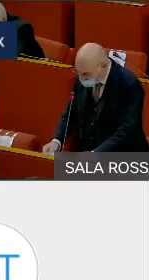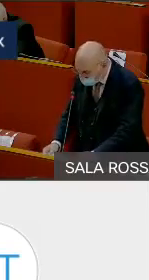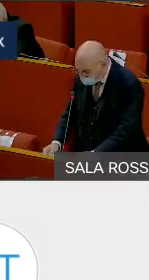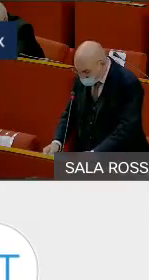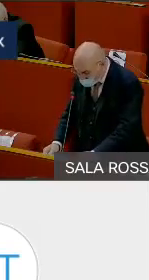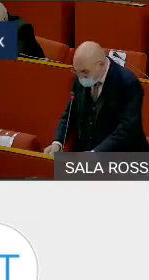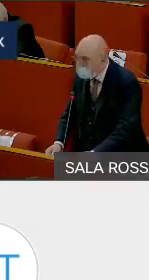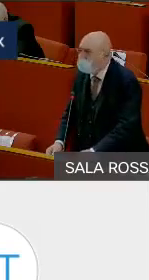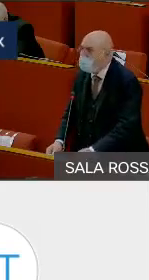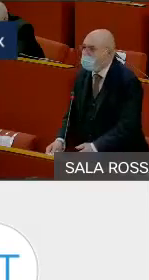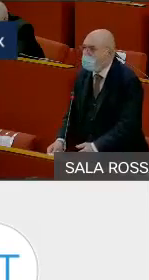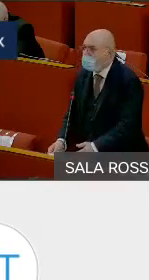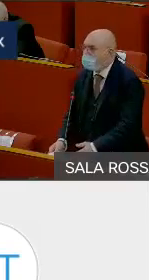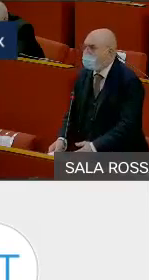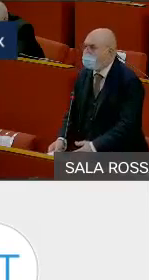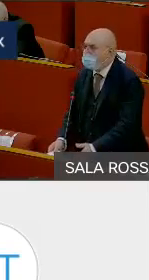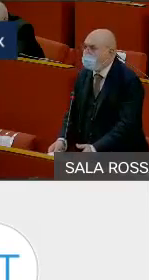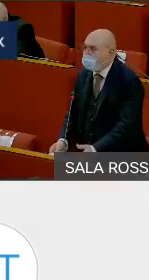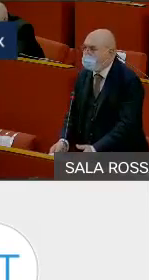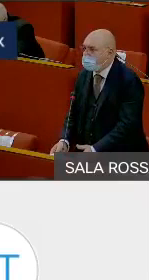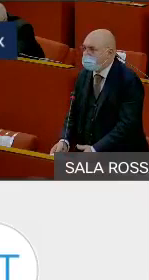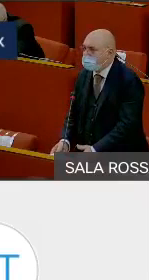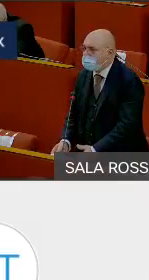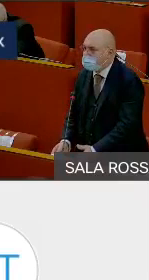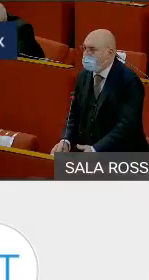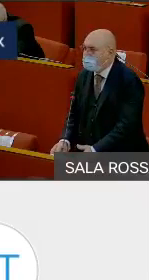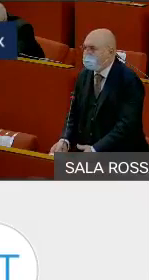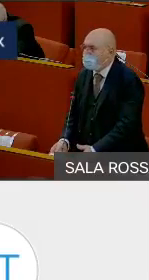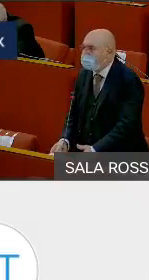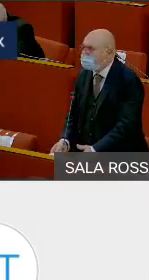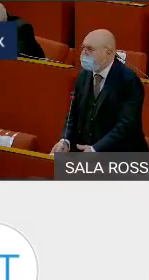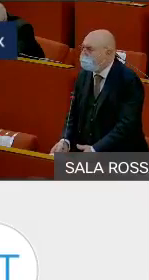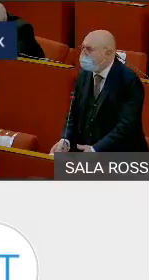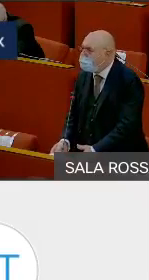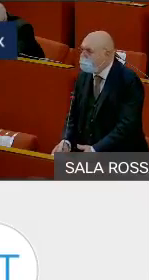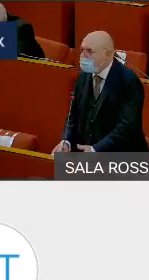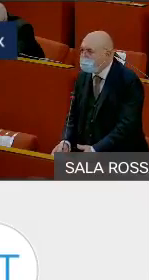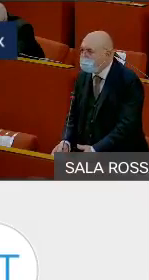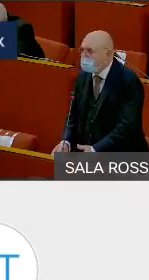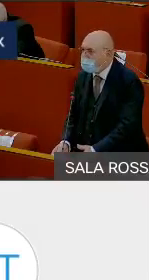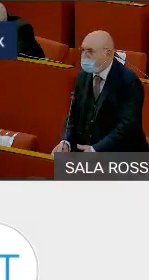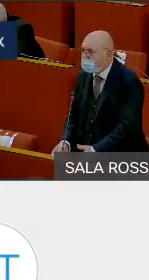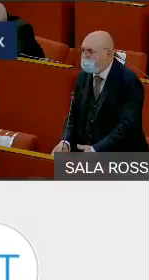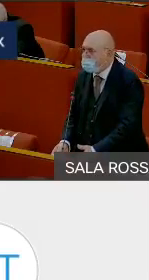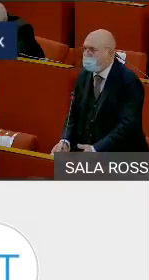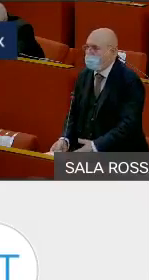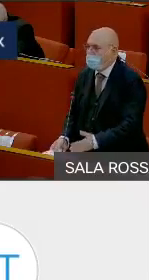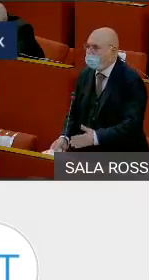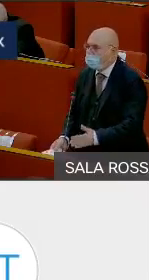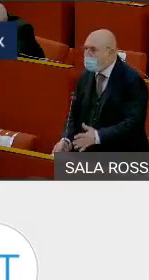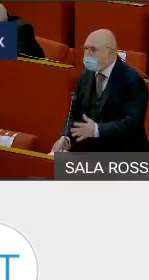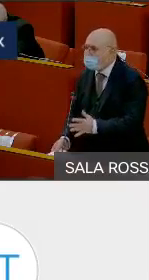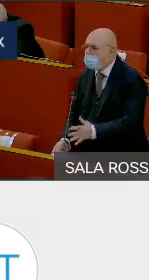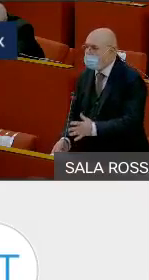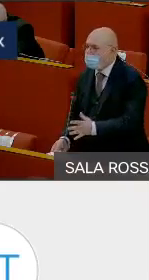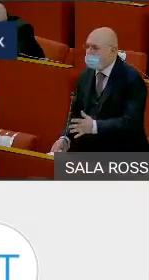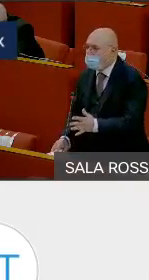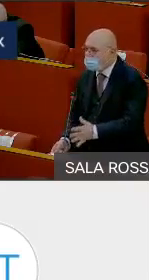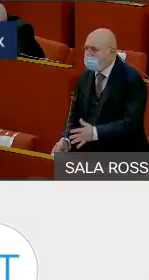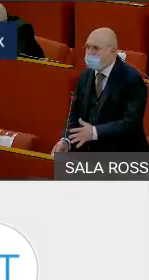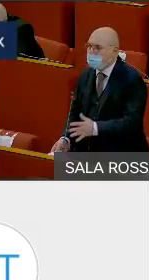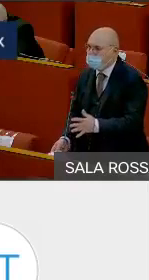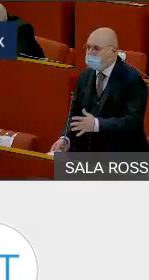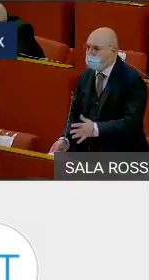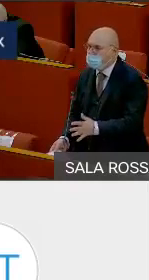però almeno su questo ci sia come dire un minimo di salvaguardia la bellezza di questi